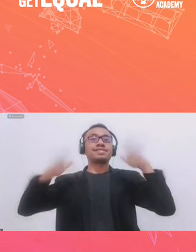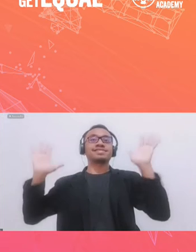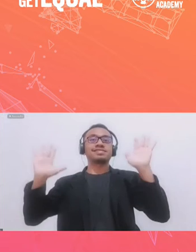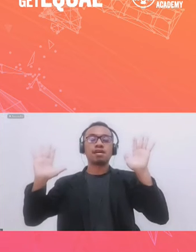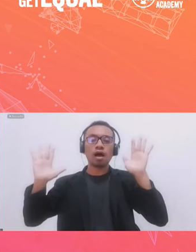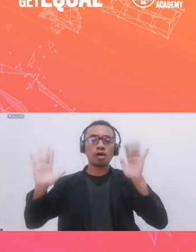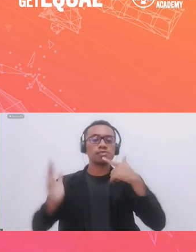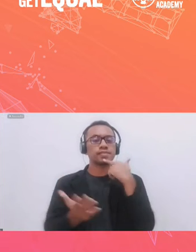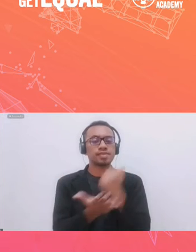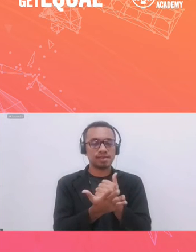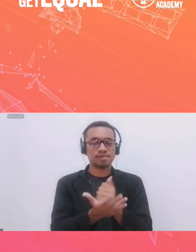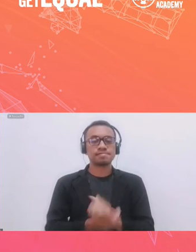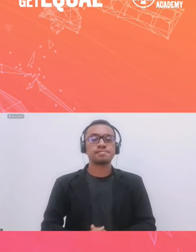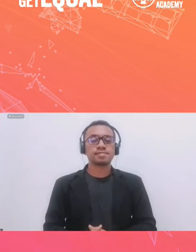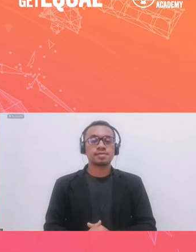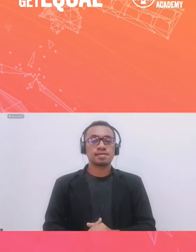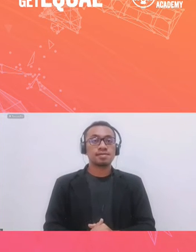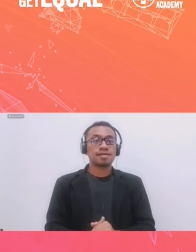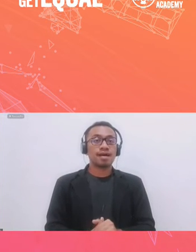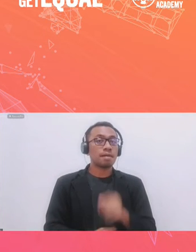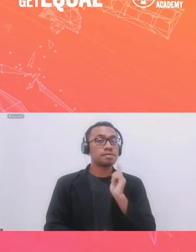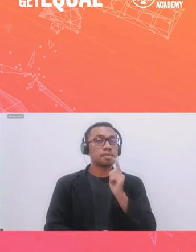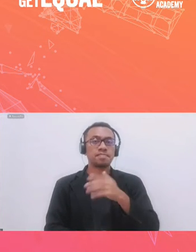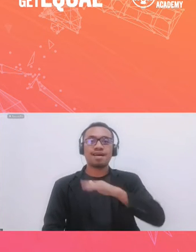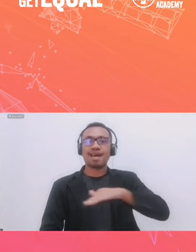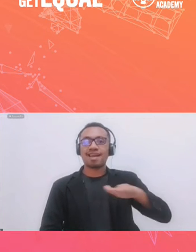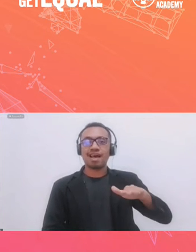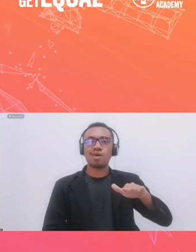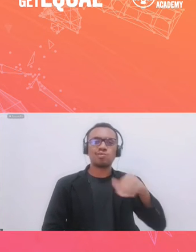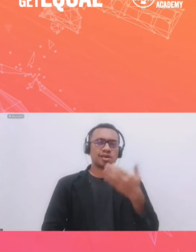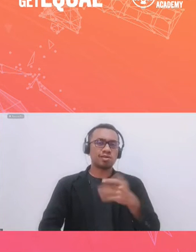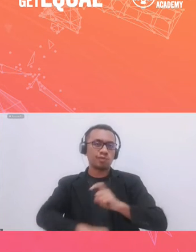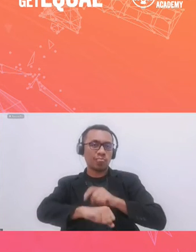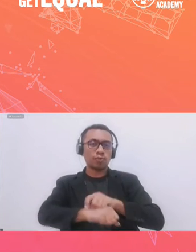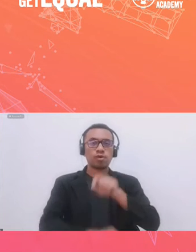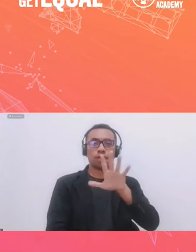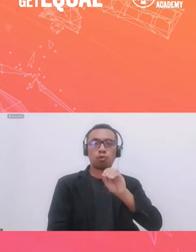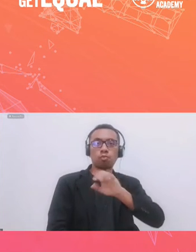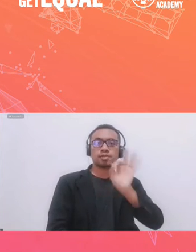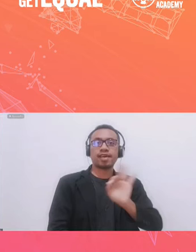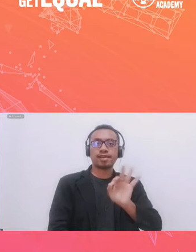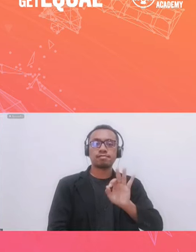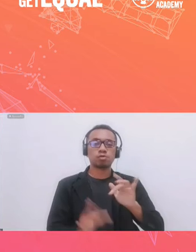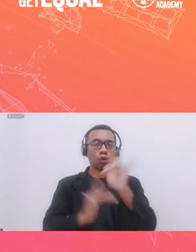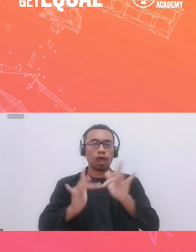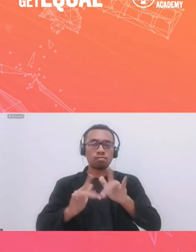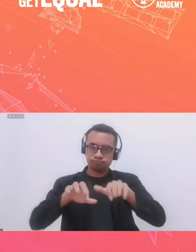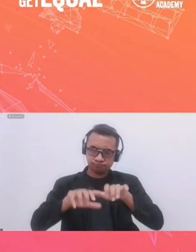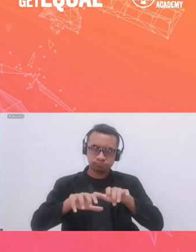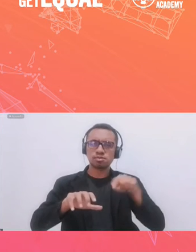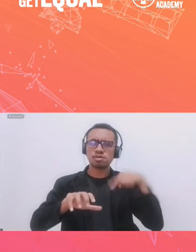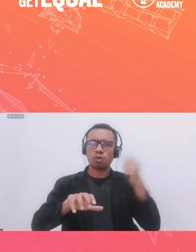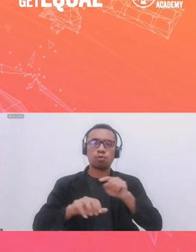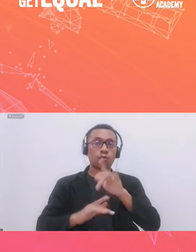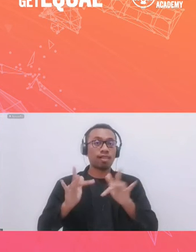anak-anak kita menghabiskan mungkin 50% dari waktunya ya online gitu ya. Baik